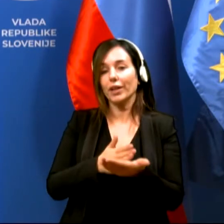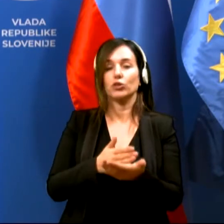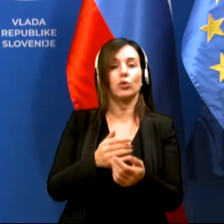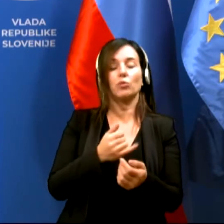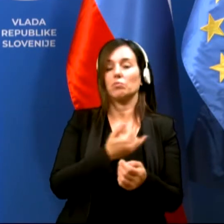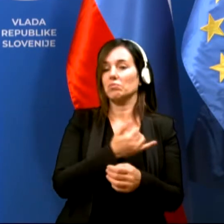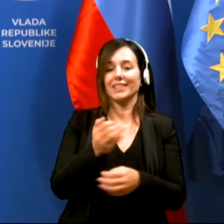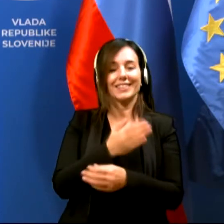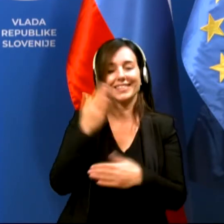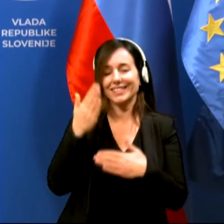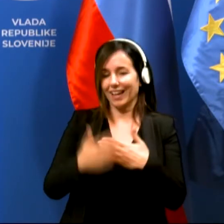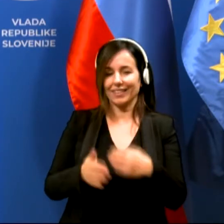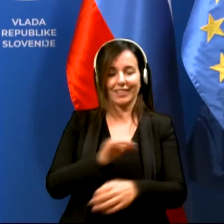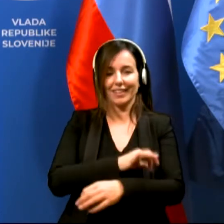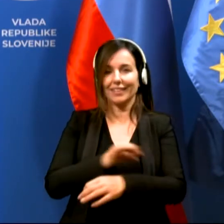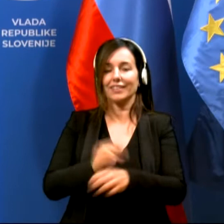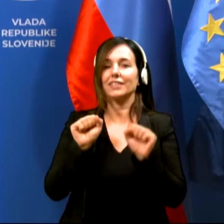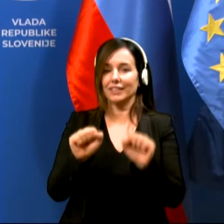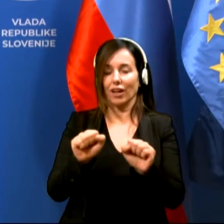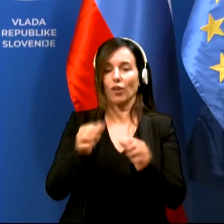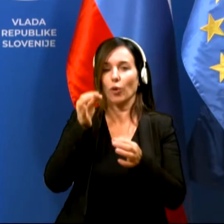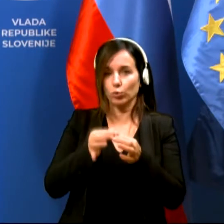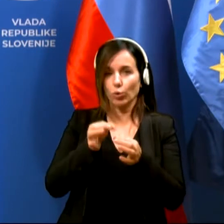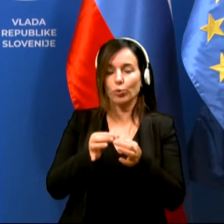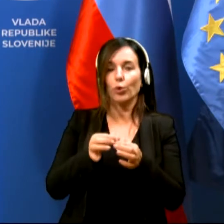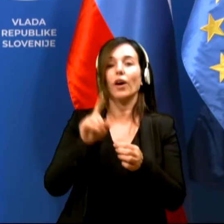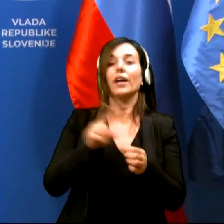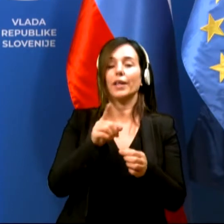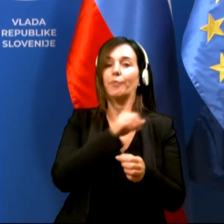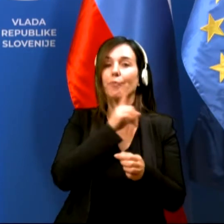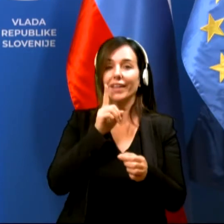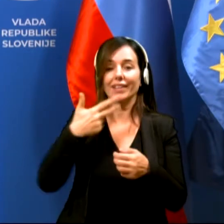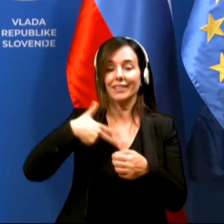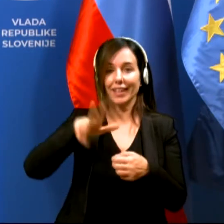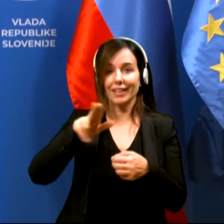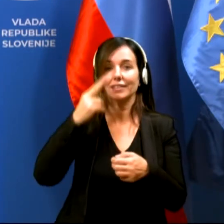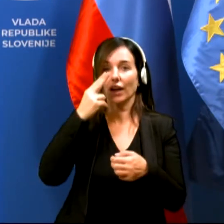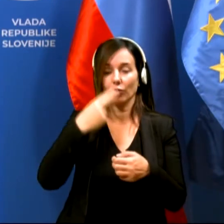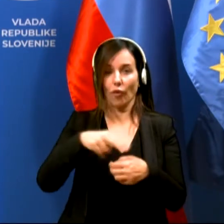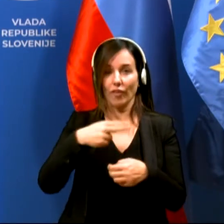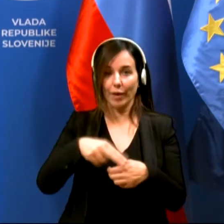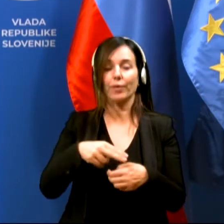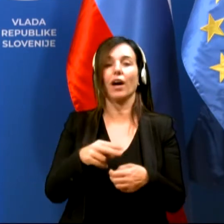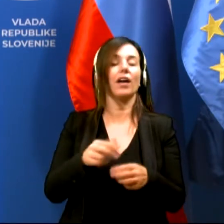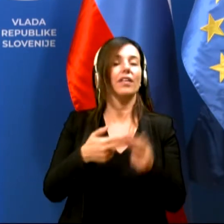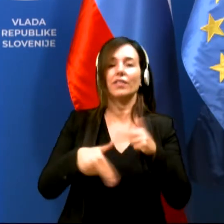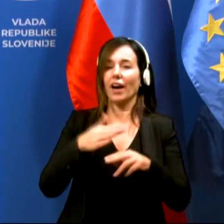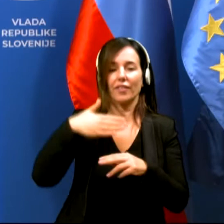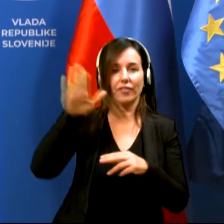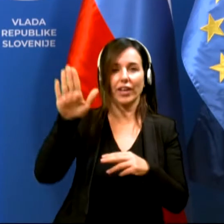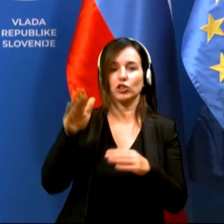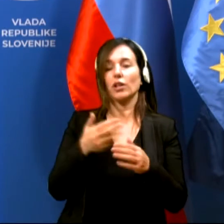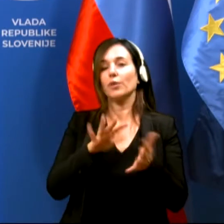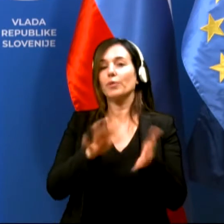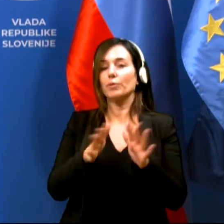teden v mesecu oktobru in prav na petek 13. novembra pa smo zabeležili apsolutni rekord po številu klicev, to je